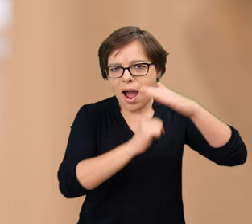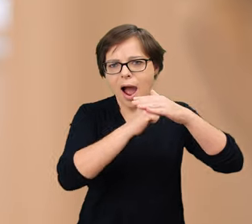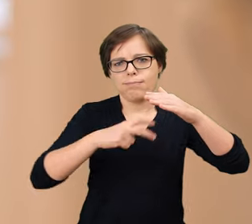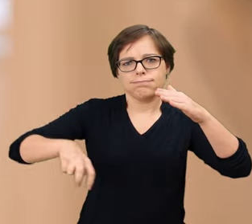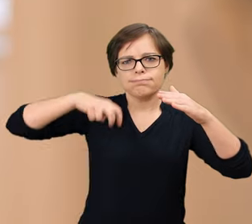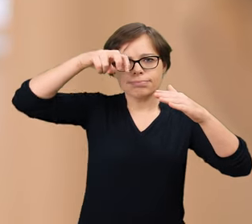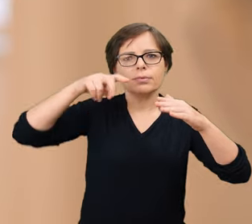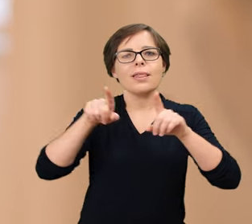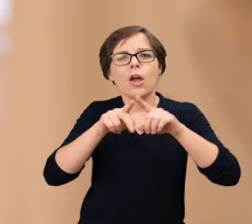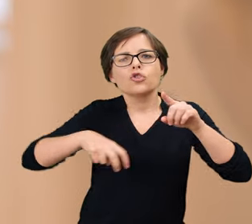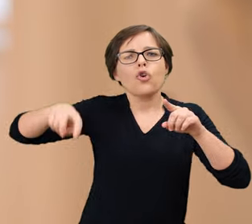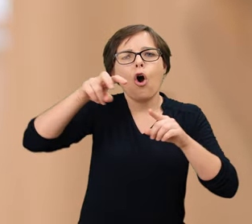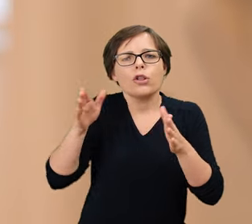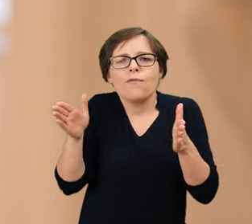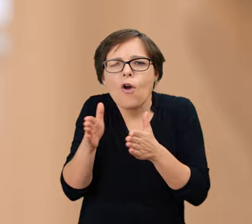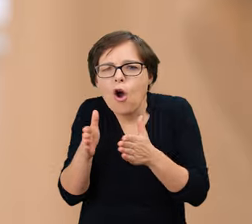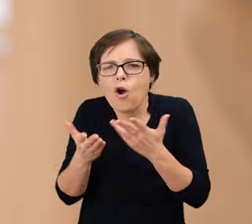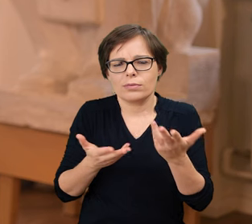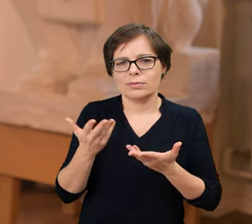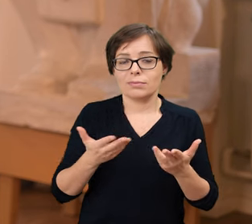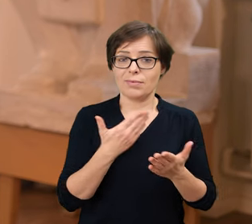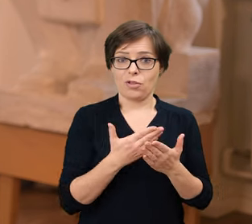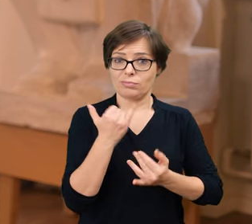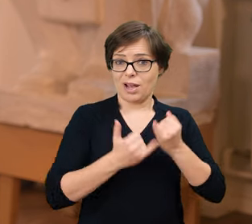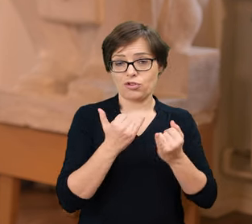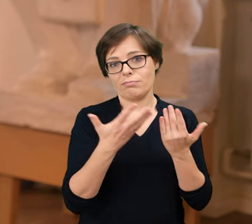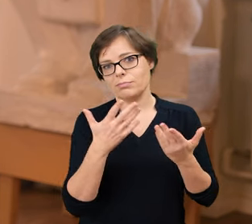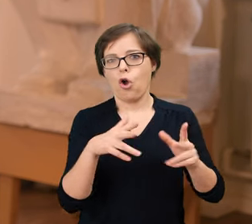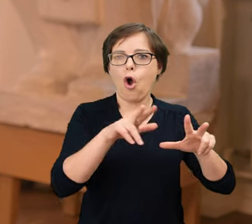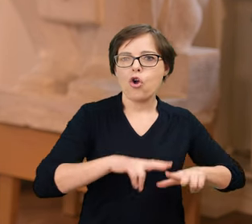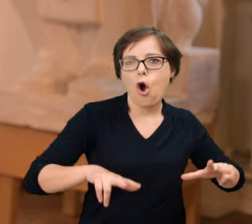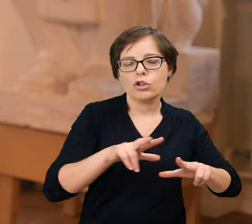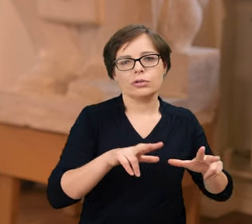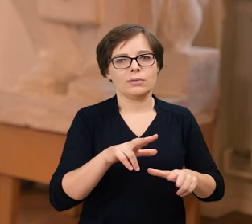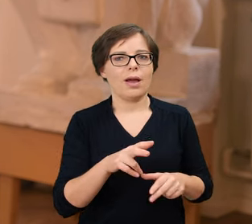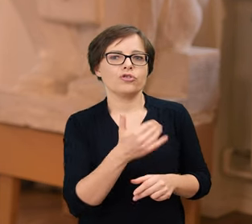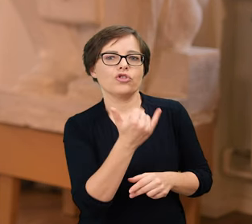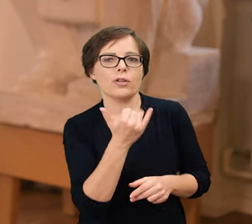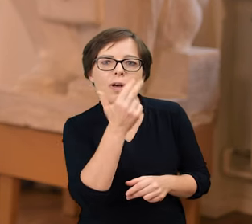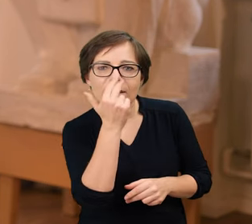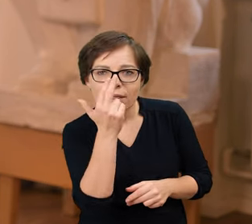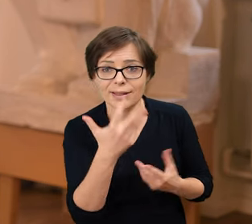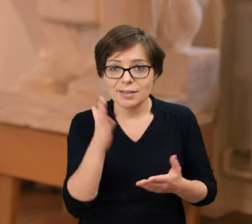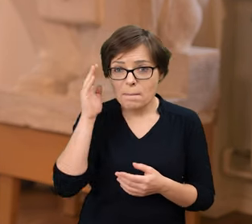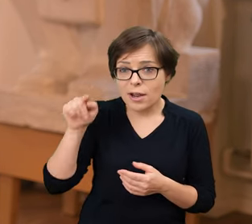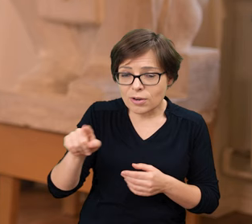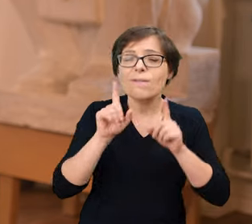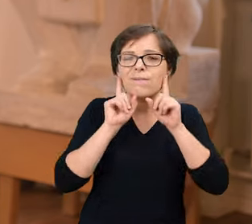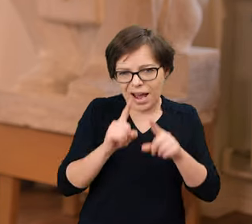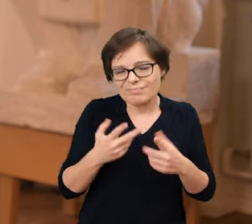nią wąskie schody. W związku z tym z punktu widzenia rodziny z małym dzieckiem sytuacja jest dość